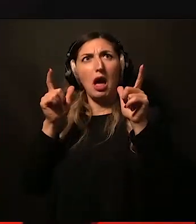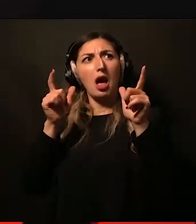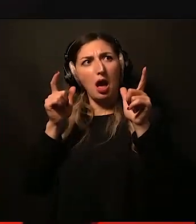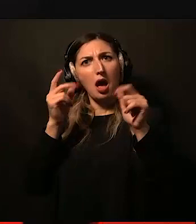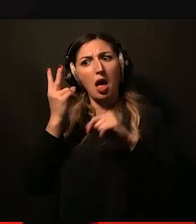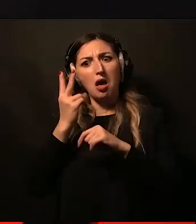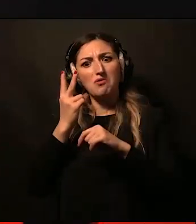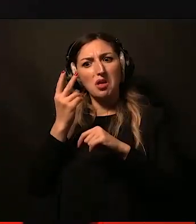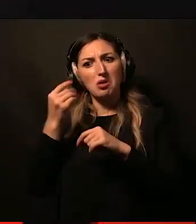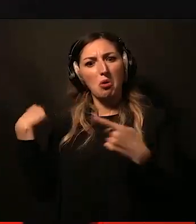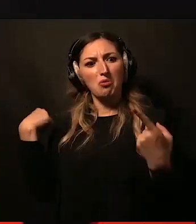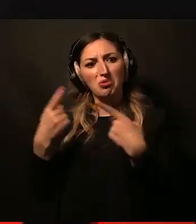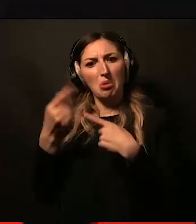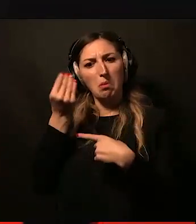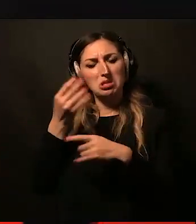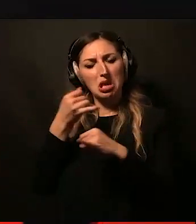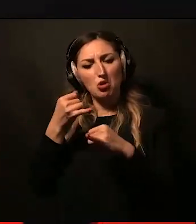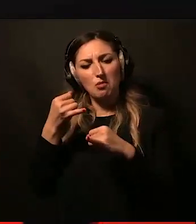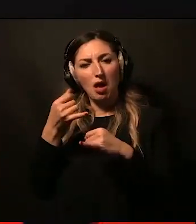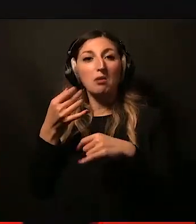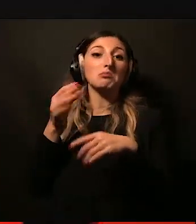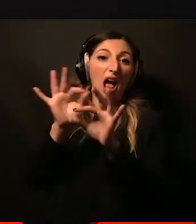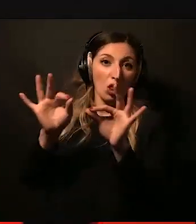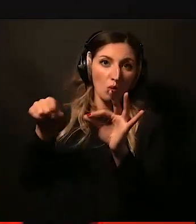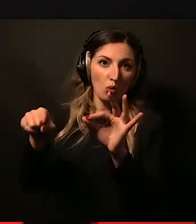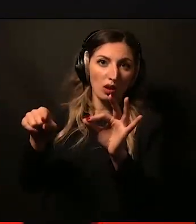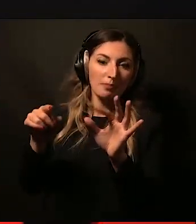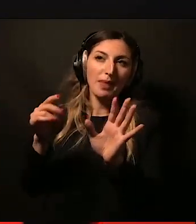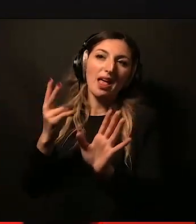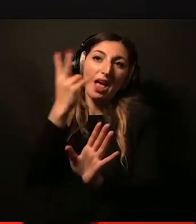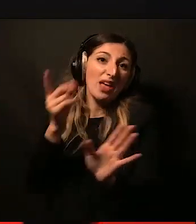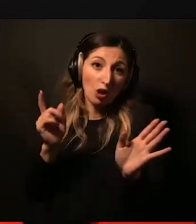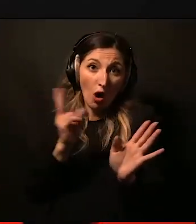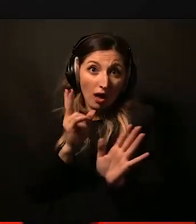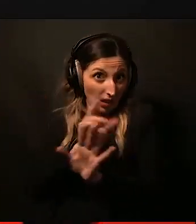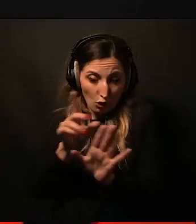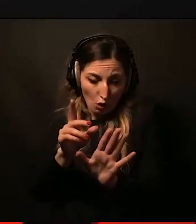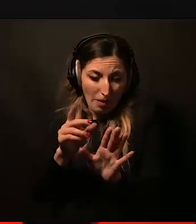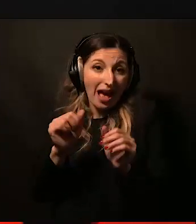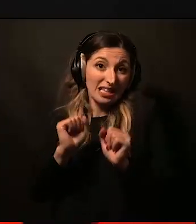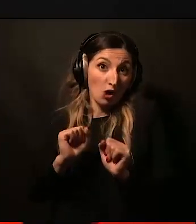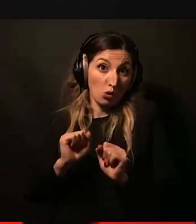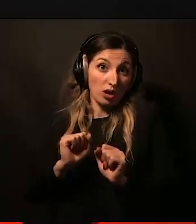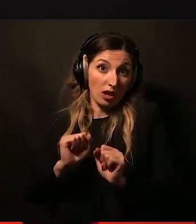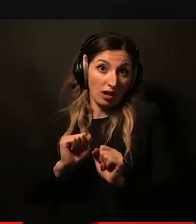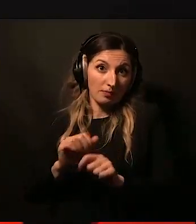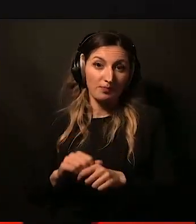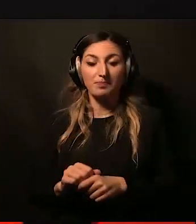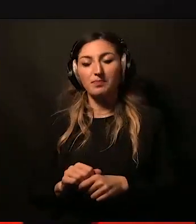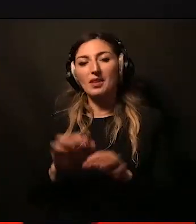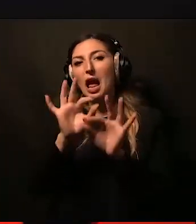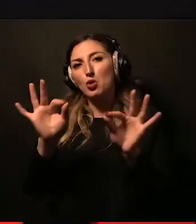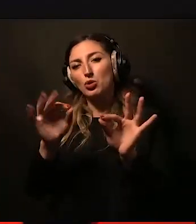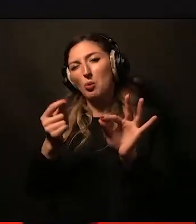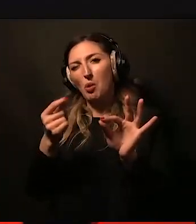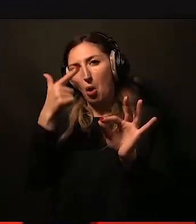pensato altri saranno pensando ok no però è una questione di salute e altri ancora più Onesti